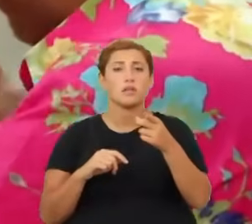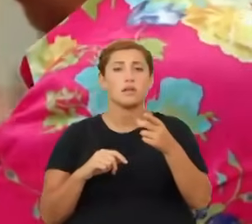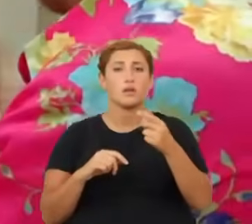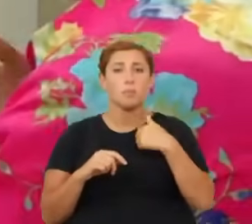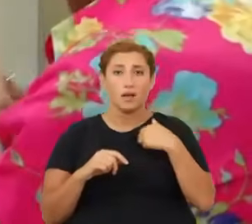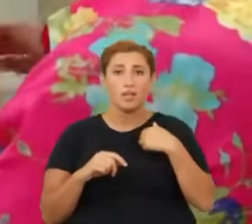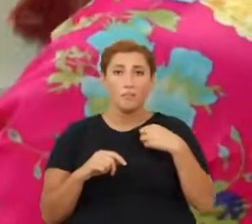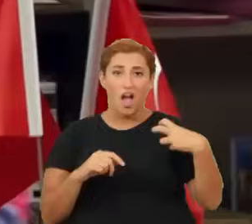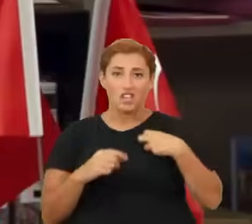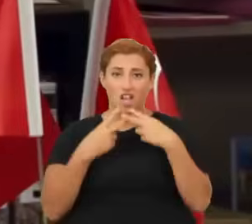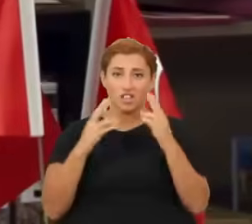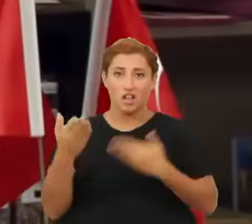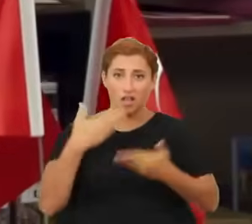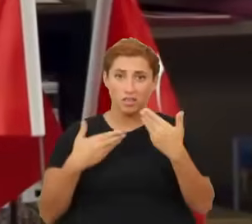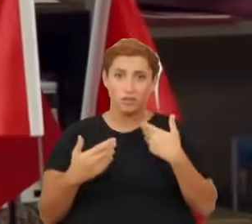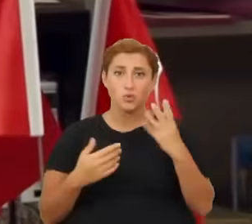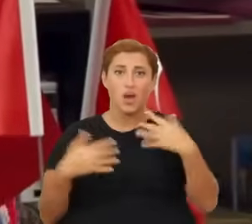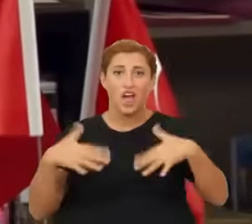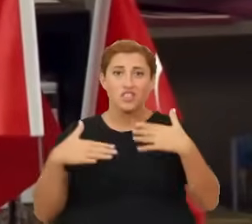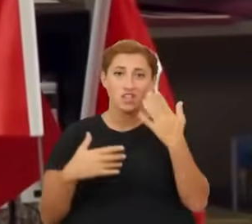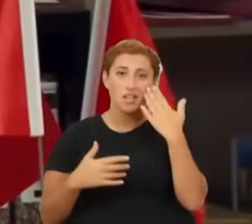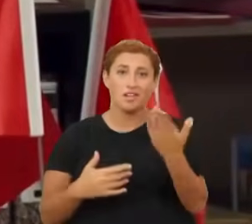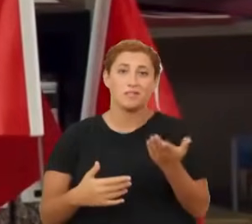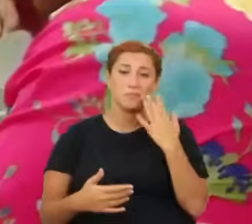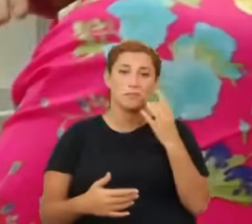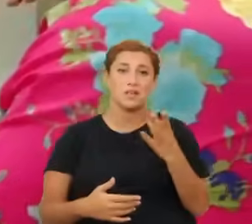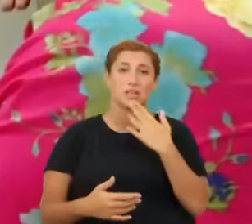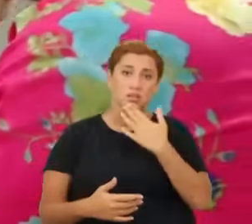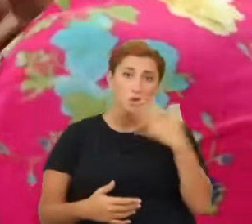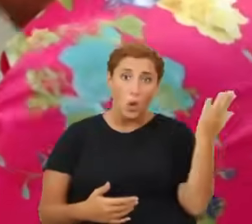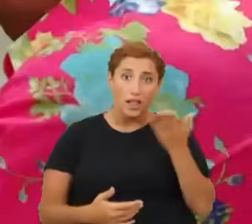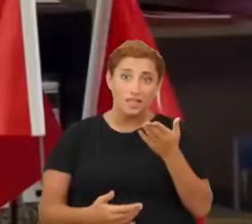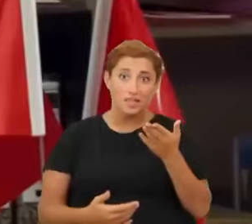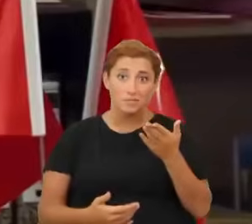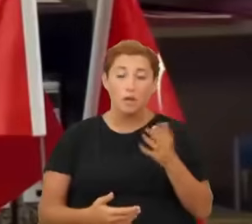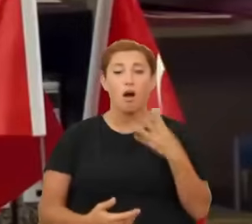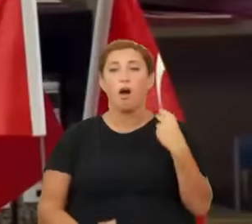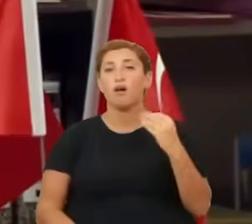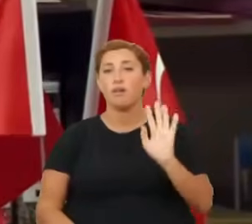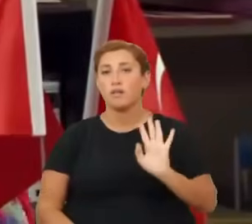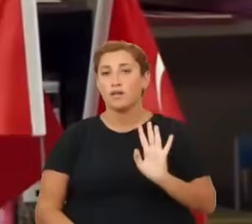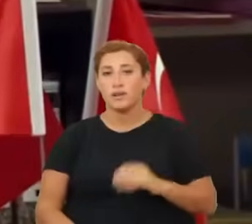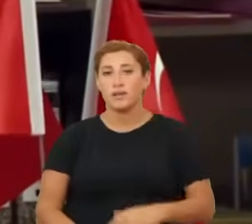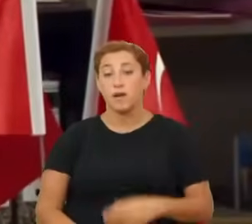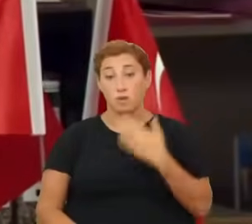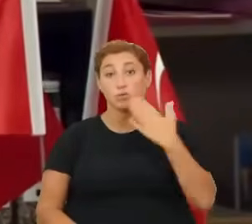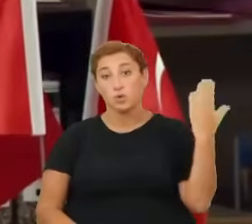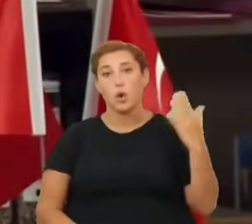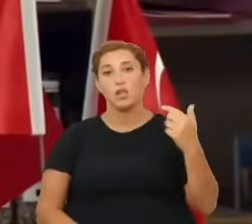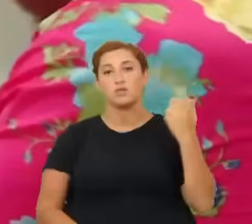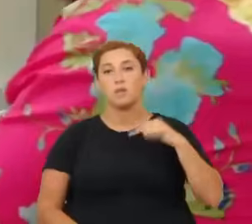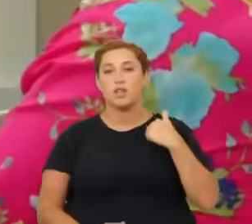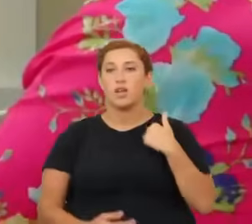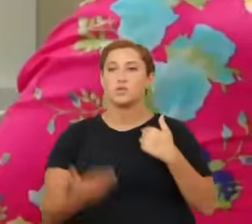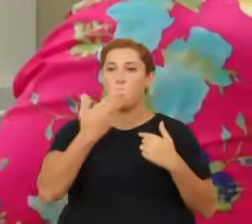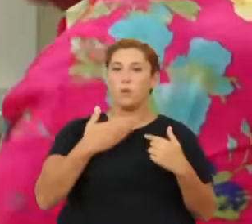bana mı açılıyorsun bu aşkına ya? Belli çok heyecanlandın yani... sen ya. Kıza söyledin mi? Ha iyi. Evet. Aa söyledim direkt bana